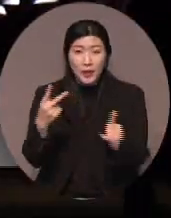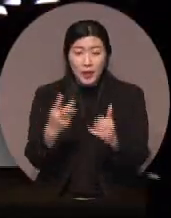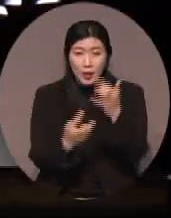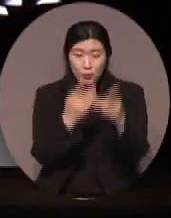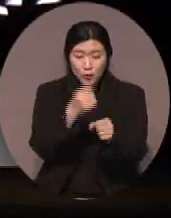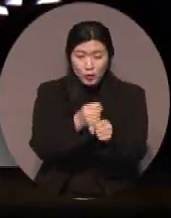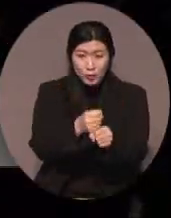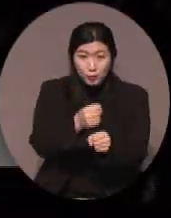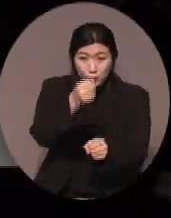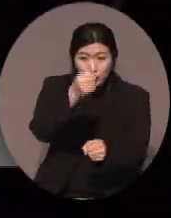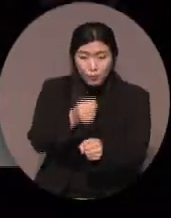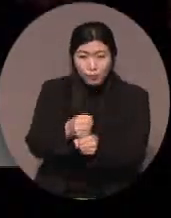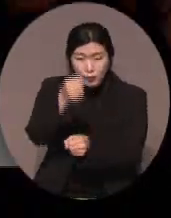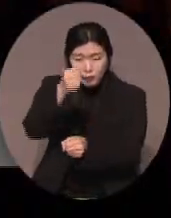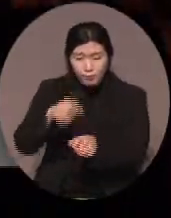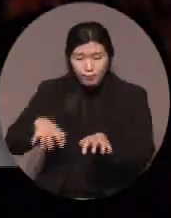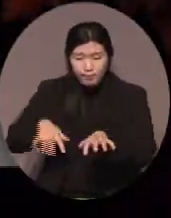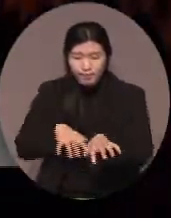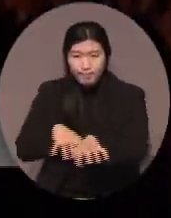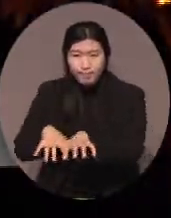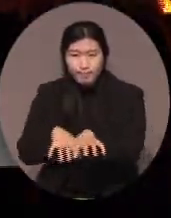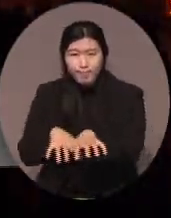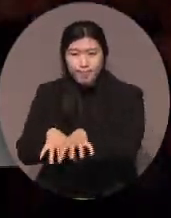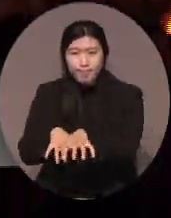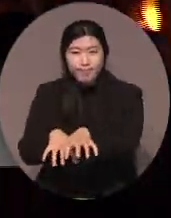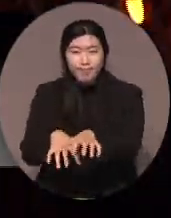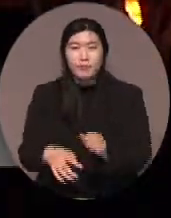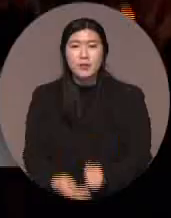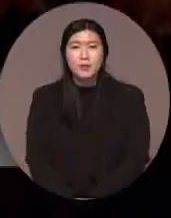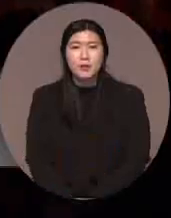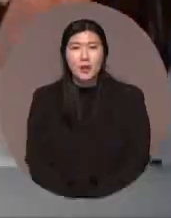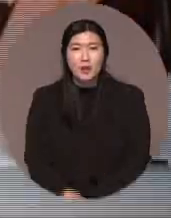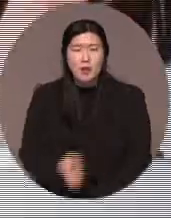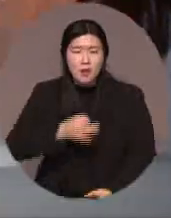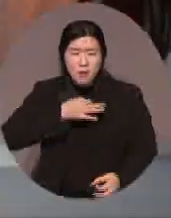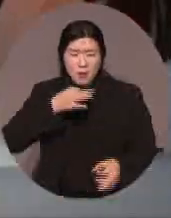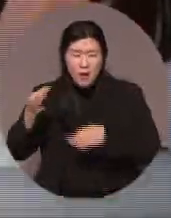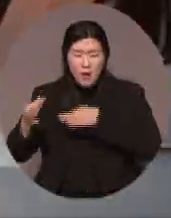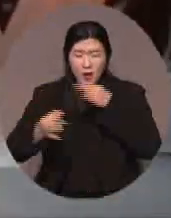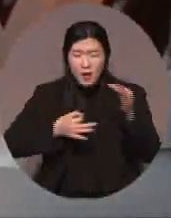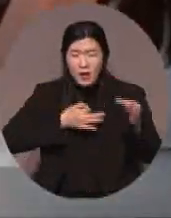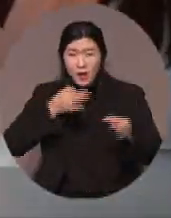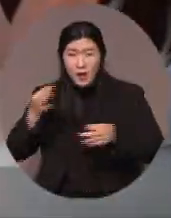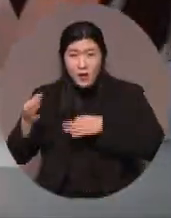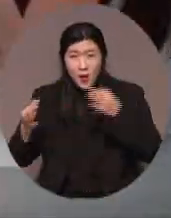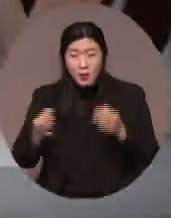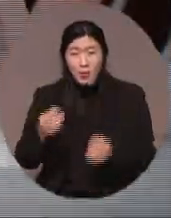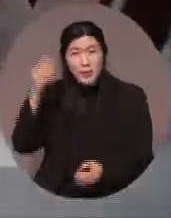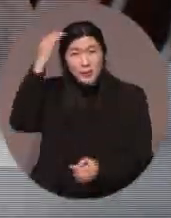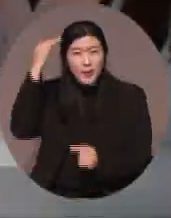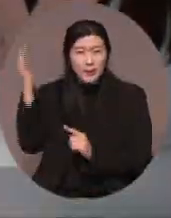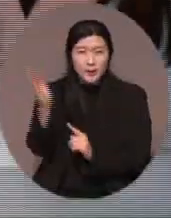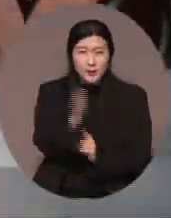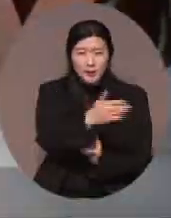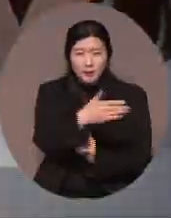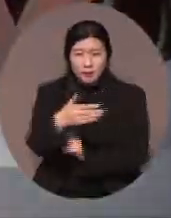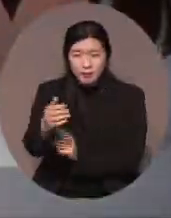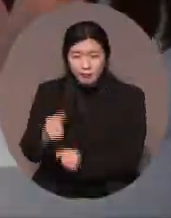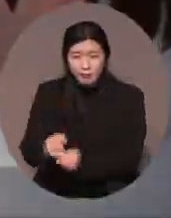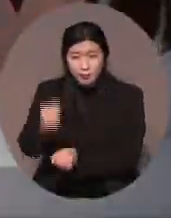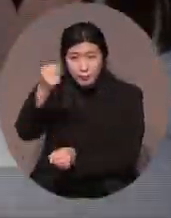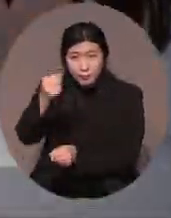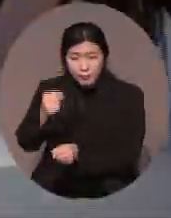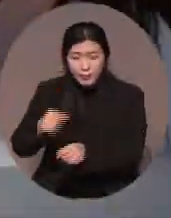어둠이 짙게 깔린 장터를 환하게 밝혔습니다 목청껏 만세를 외치고 대형 태극기와 횃불을 들고 행진하는